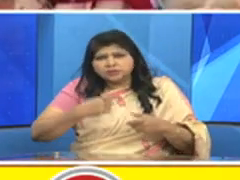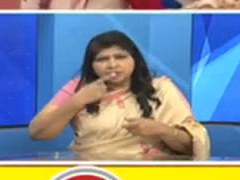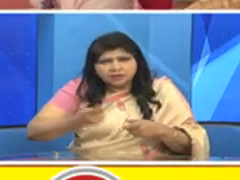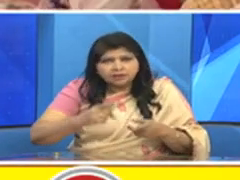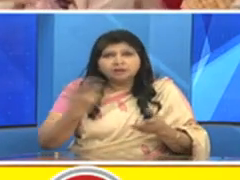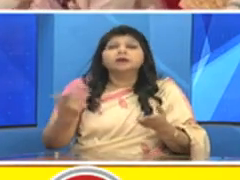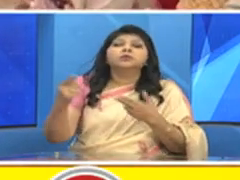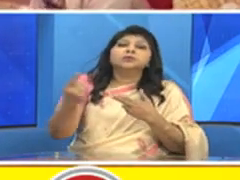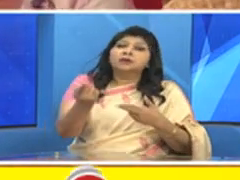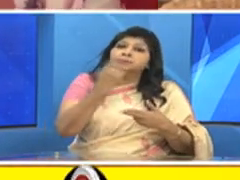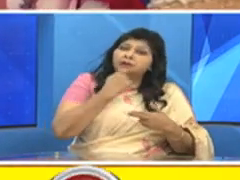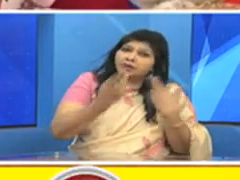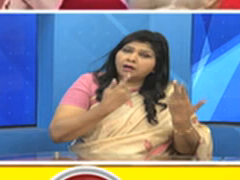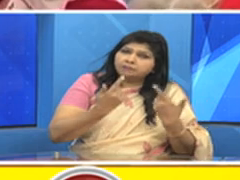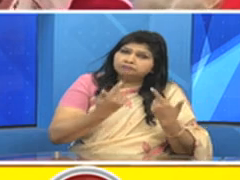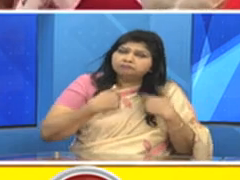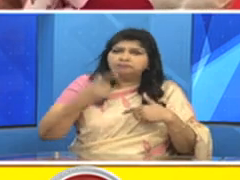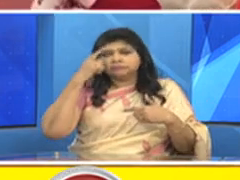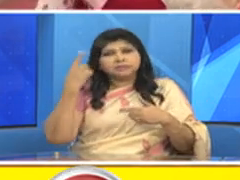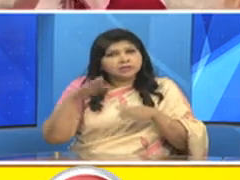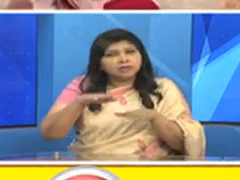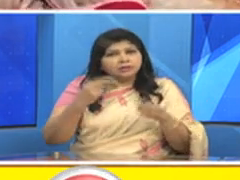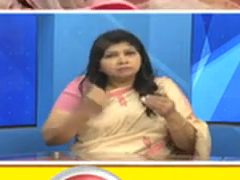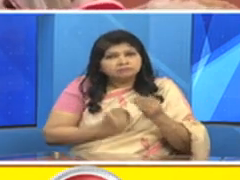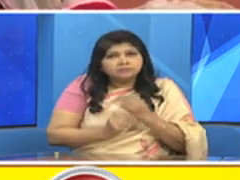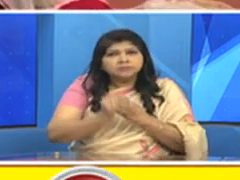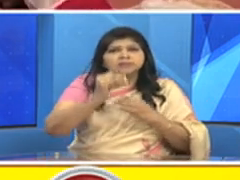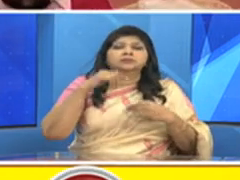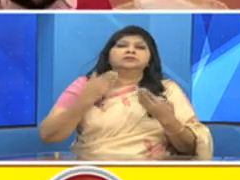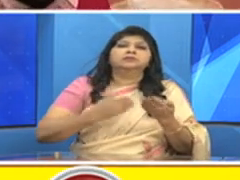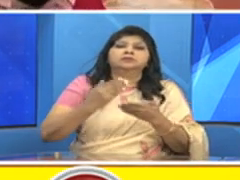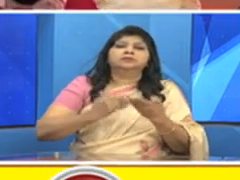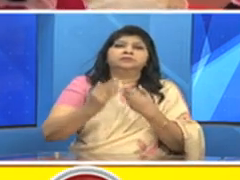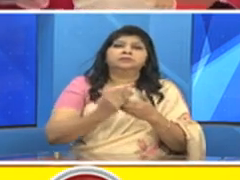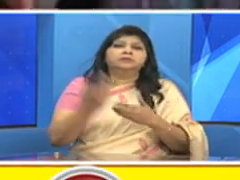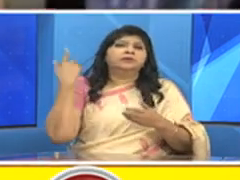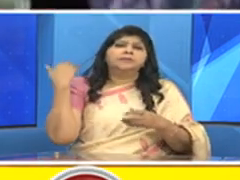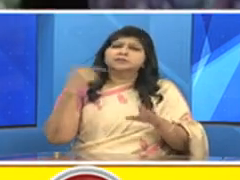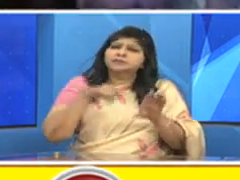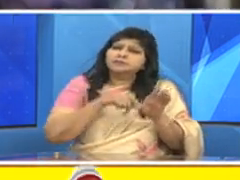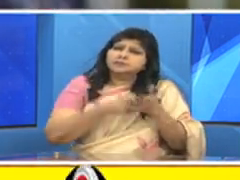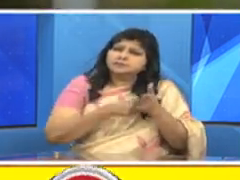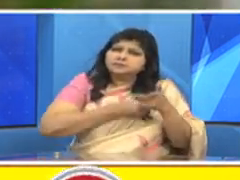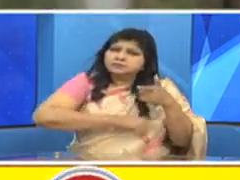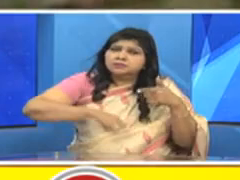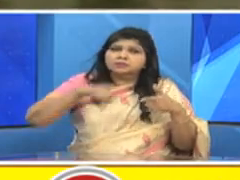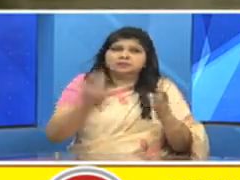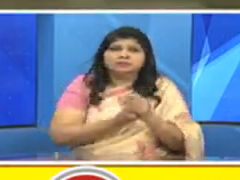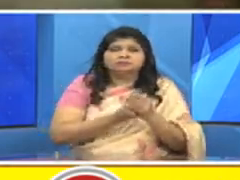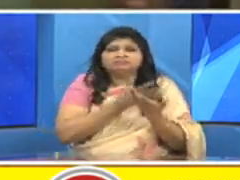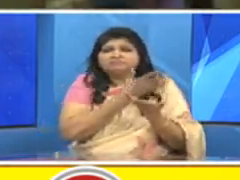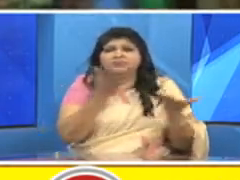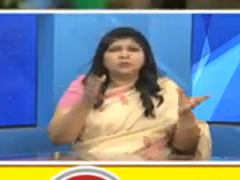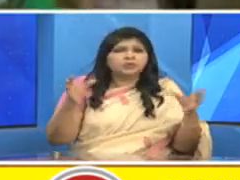आह्वान, कुछ कर दिखाने के संकल्पों का सिलसिला चल पड़ता है। पिछले कई सालों में हमने